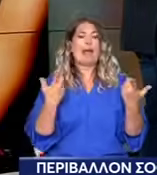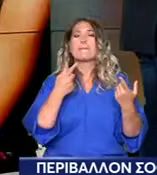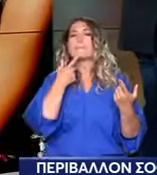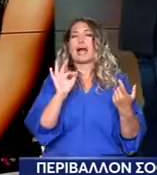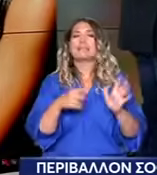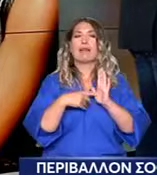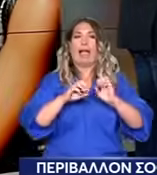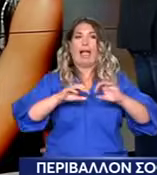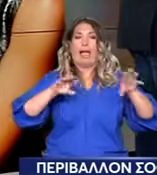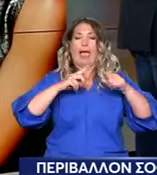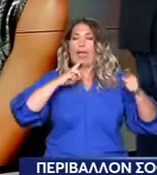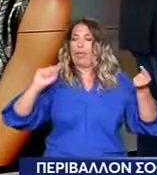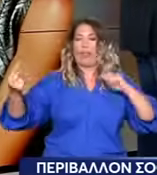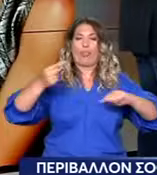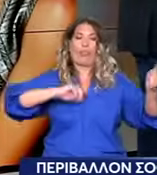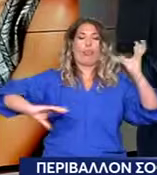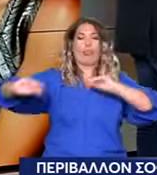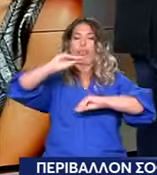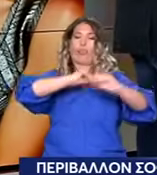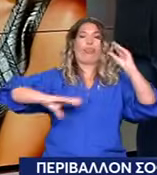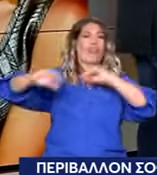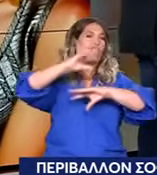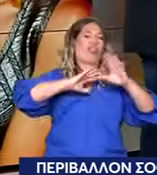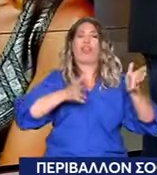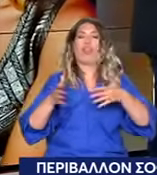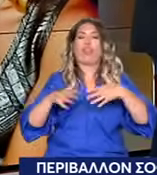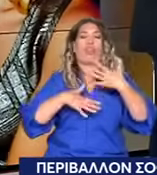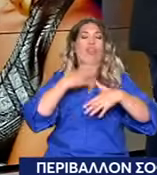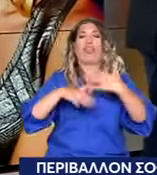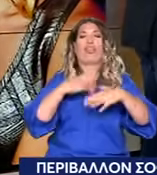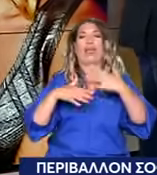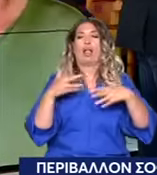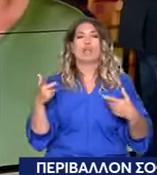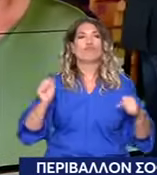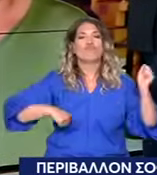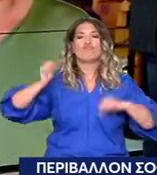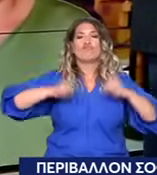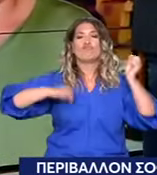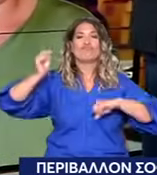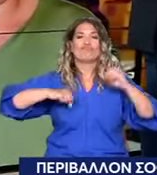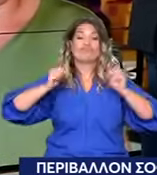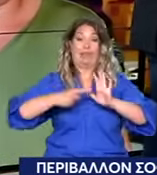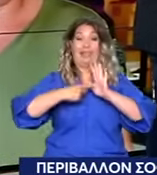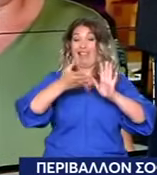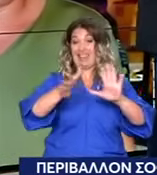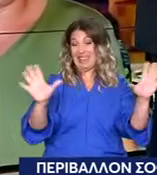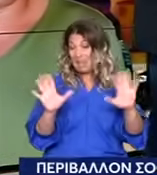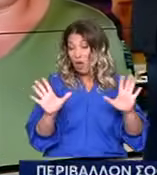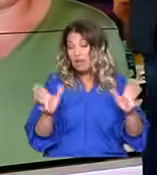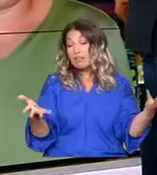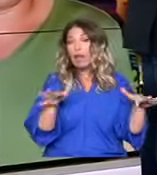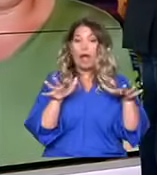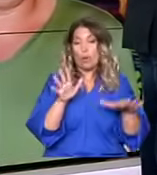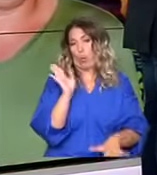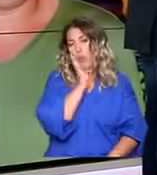μεταξύ τους και οδηγεί σε μια διαδικασία ενώπιον της οθόνης στην οποία ο καθένας προβάλλει